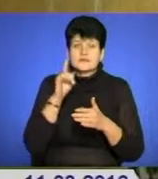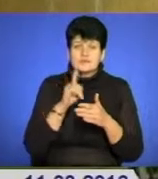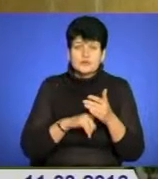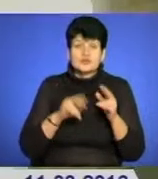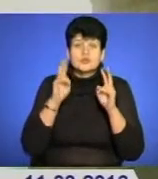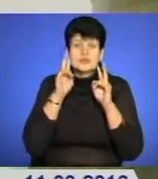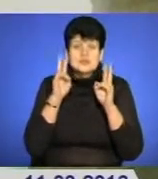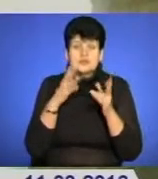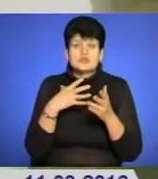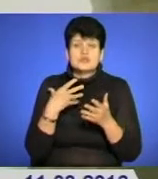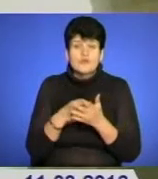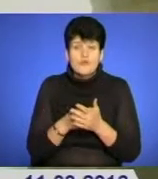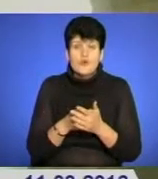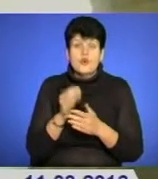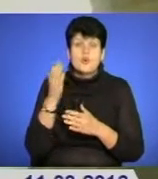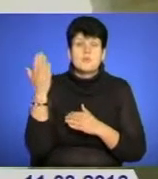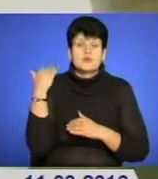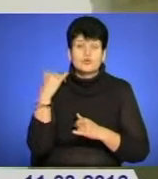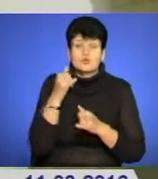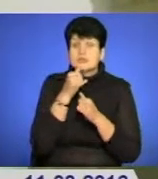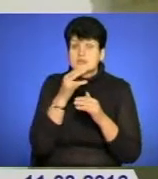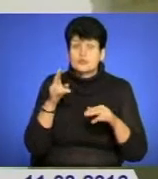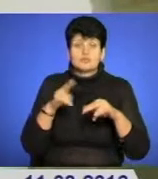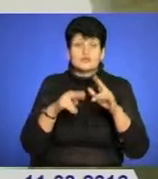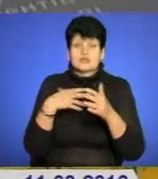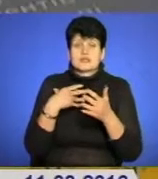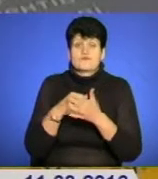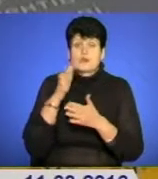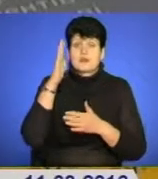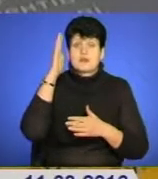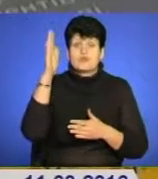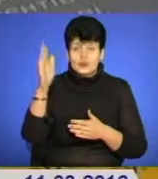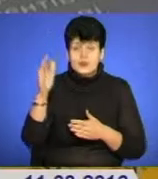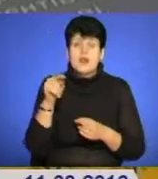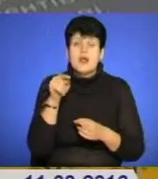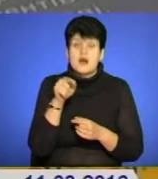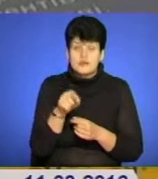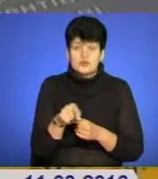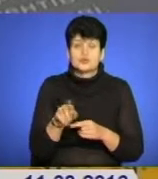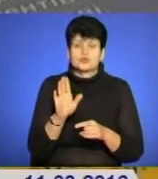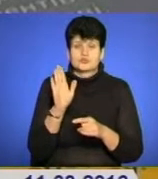свого минулого, вони не зможуть побудувати своє майбутнє, а воно таки за ними.